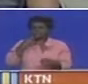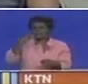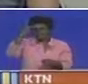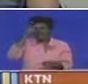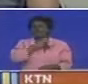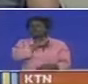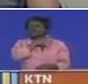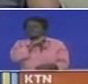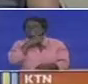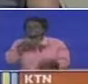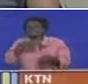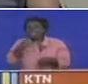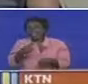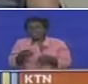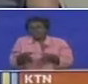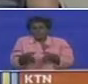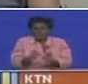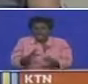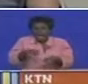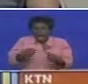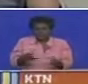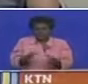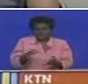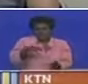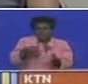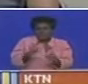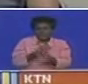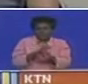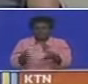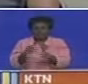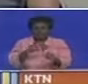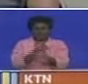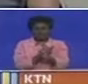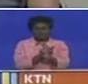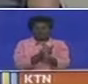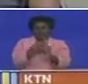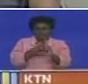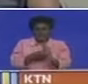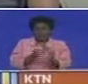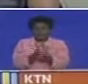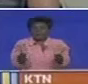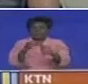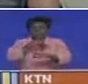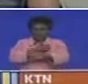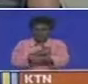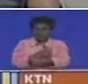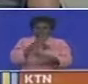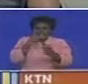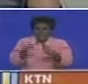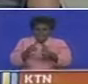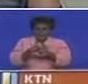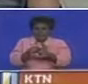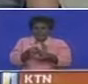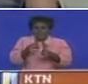wamelalama kuhusu mfumo wa kutoa nafasi nyingi zaidi kwa wanafunzi kutoka shule za msingi za umma kuliko wale walio katika shule